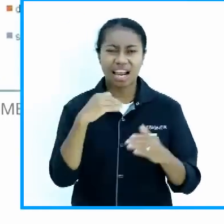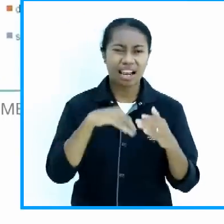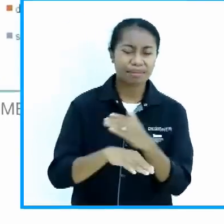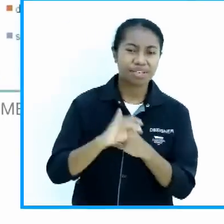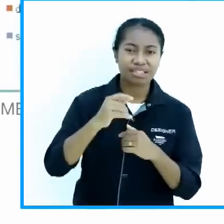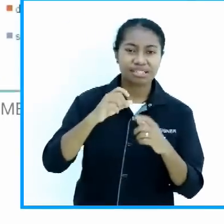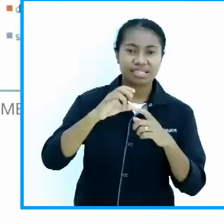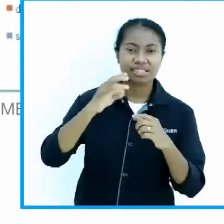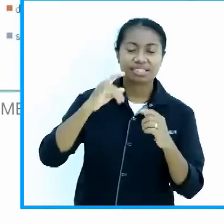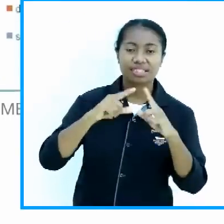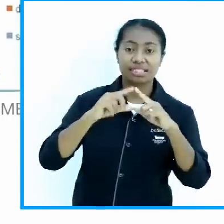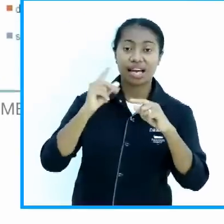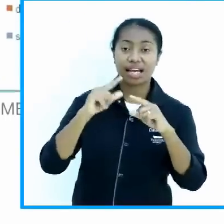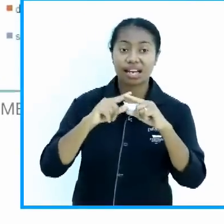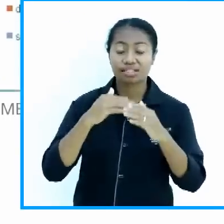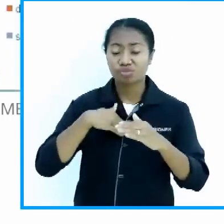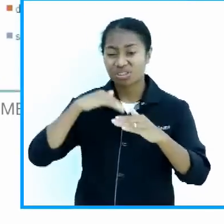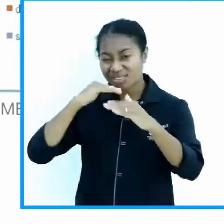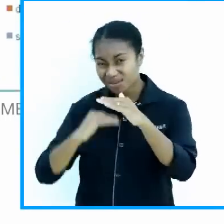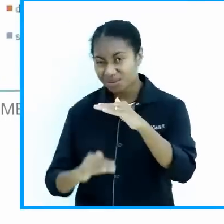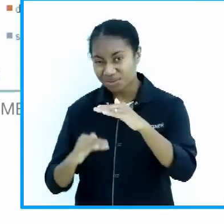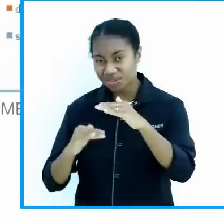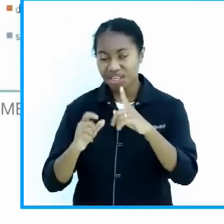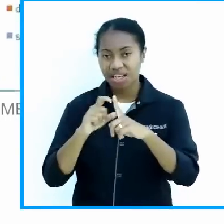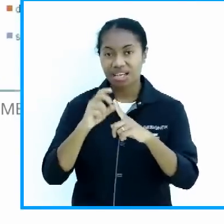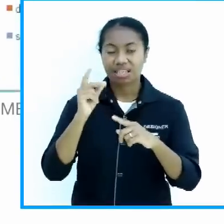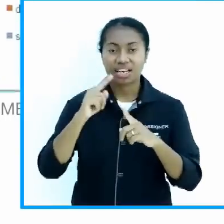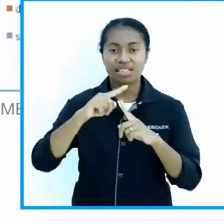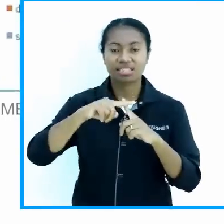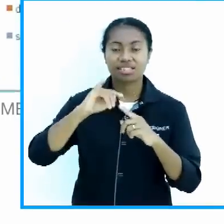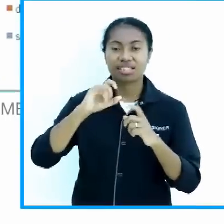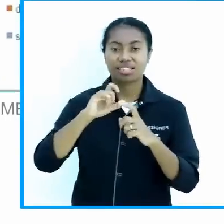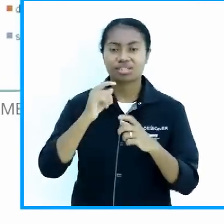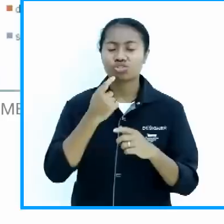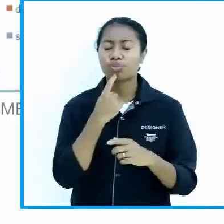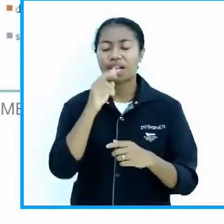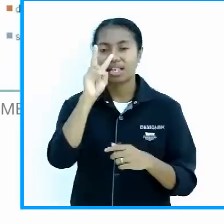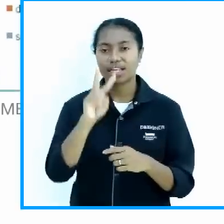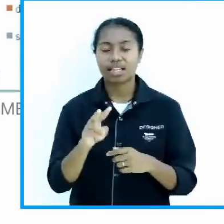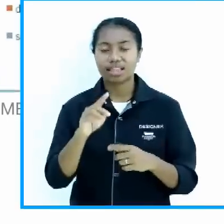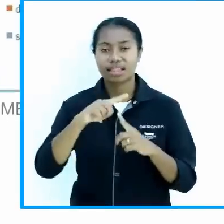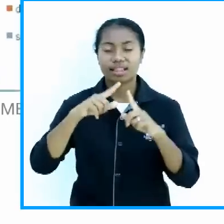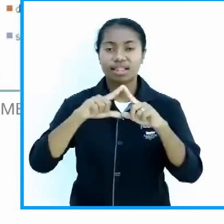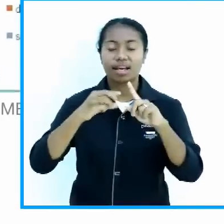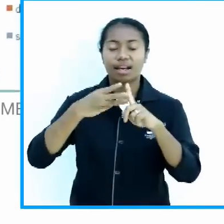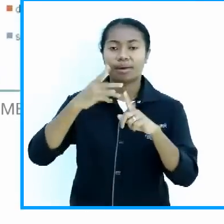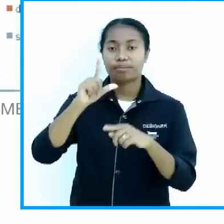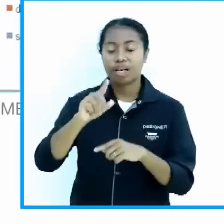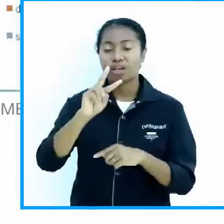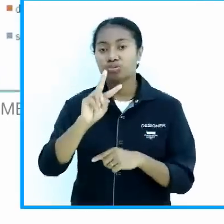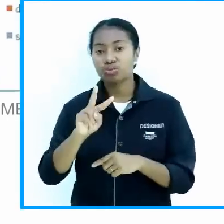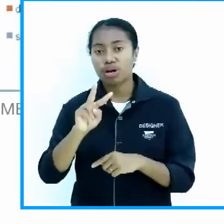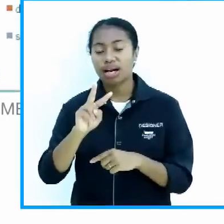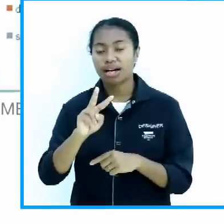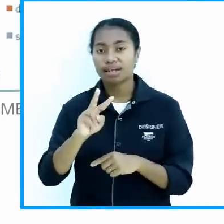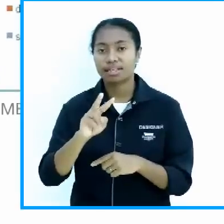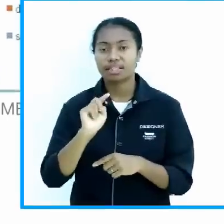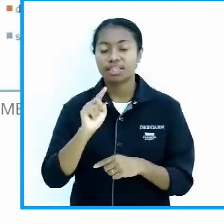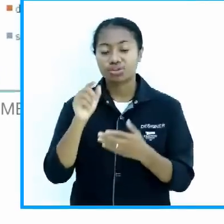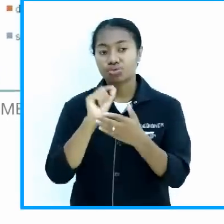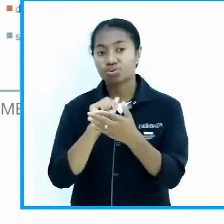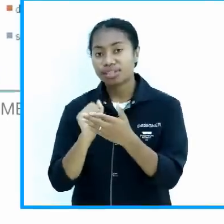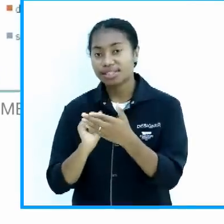turun drastis. Kalau bisa lihat tabelnya itu yang 2 di kiri itu, ada tulisan kecil saat dia turun, itu